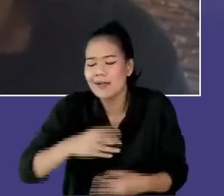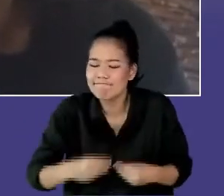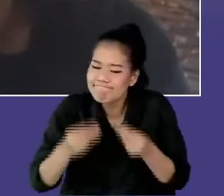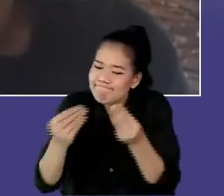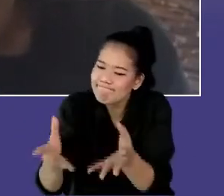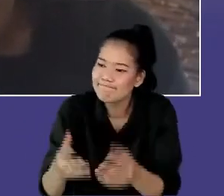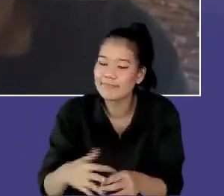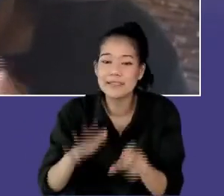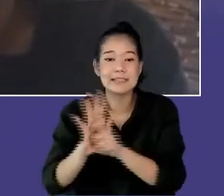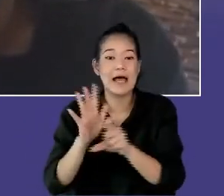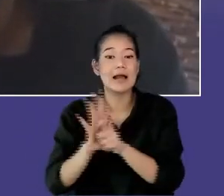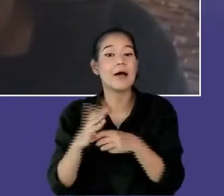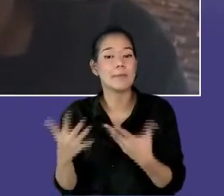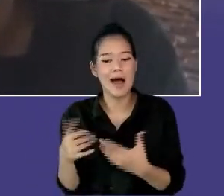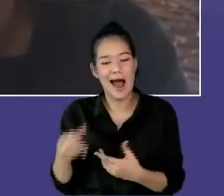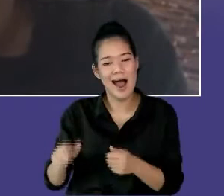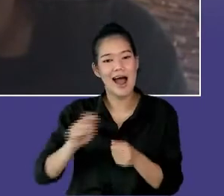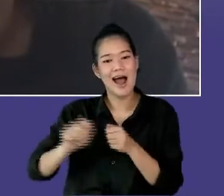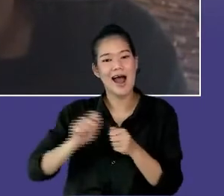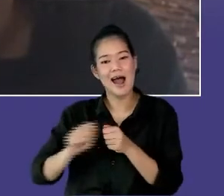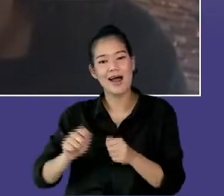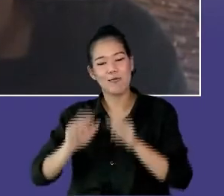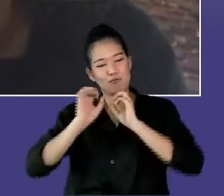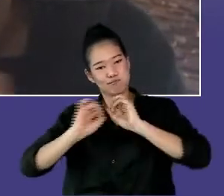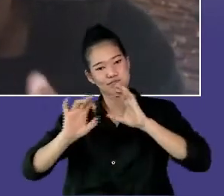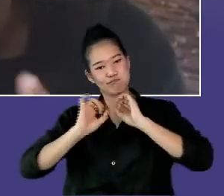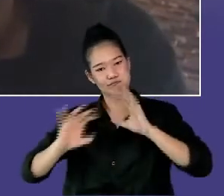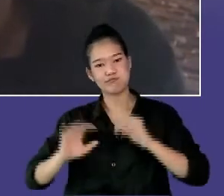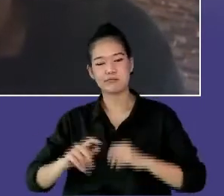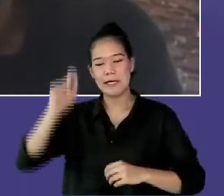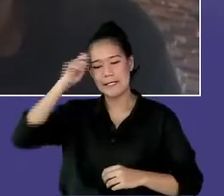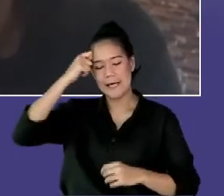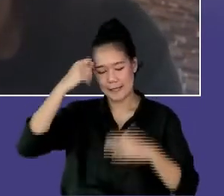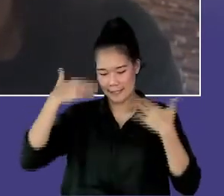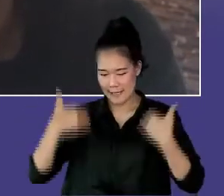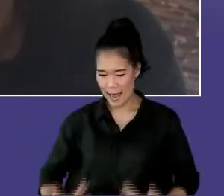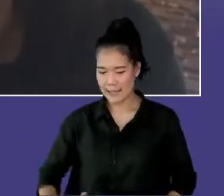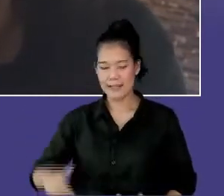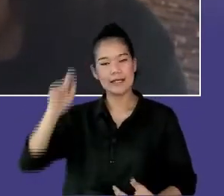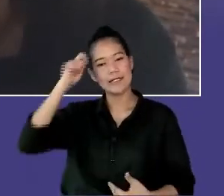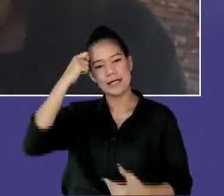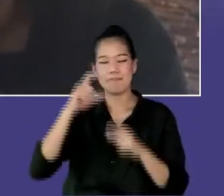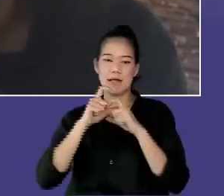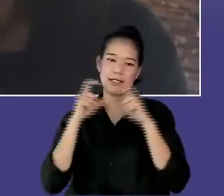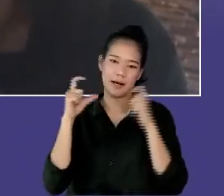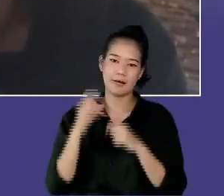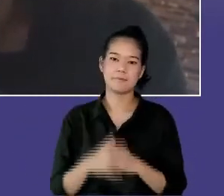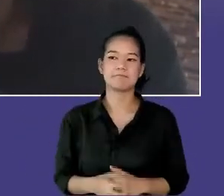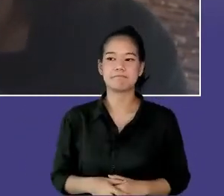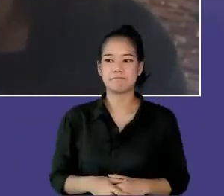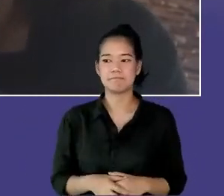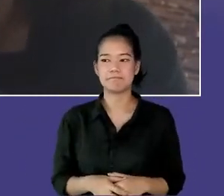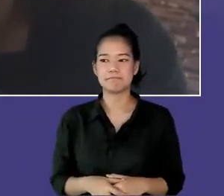ya. Salah satunya dengan ya membuat campaign seperti ini, ingat sehat, ingat masker ya. Jadi